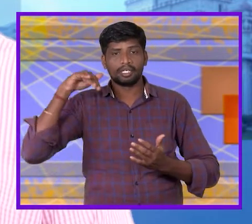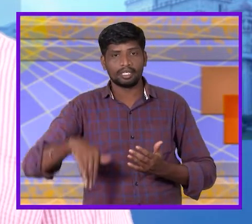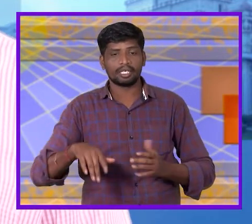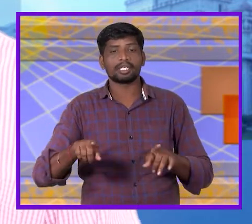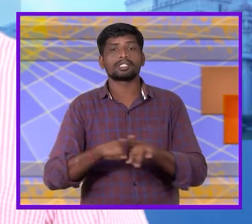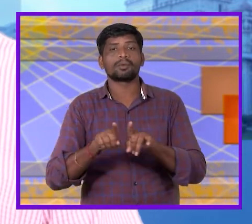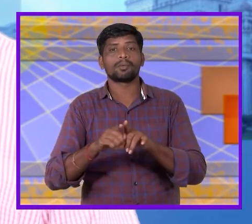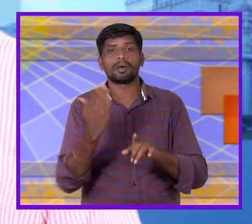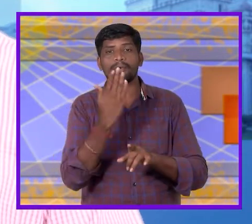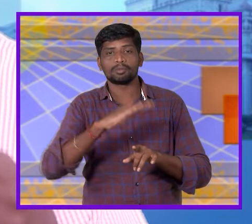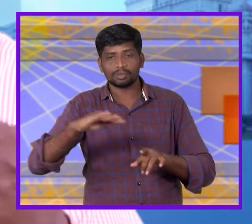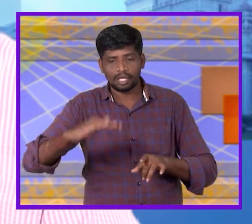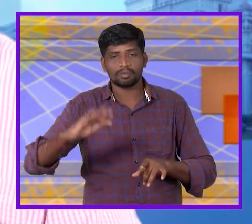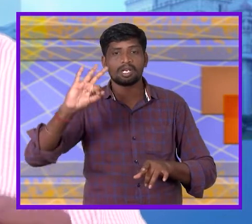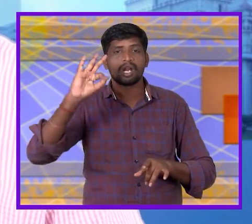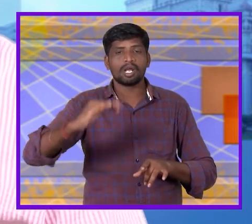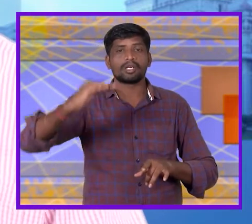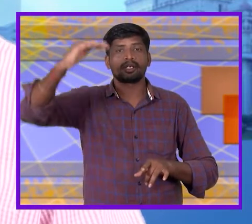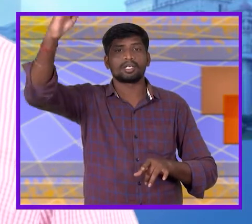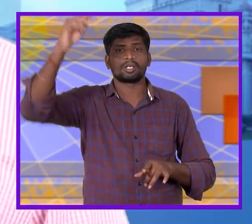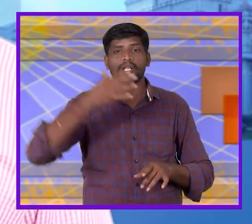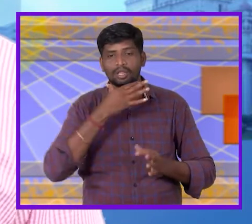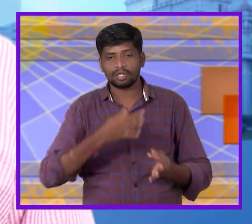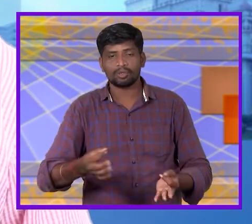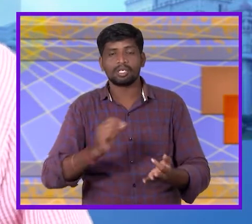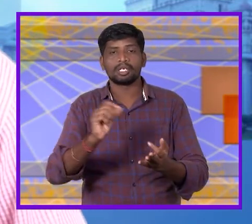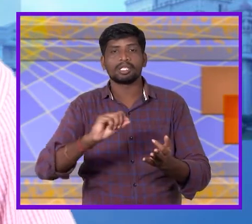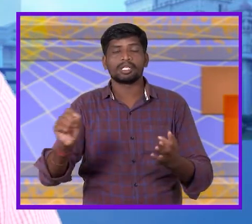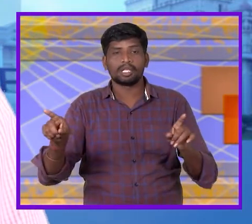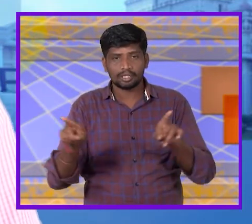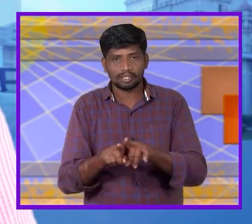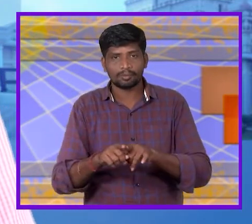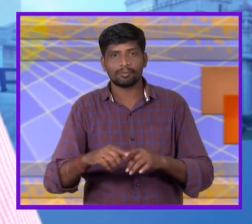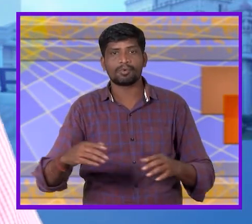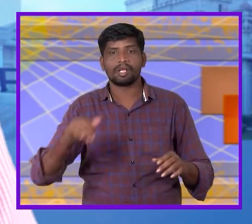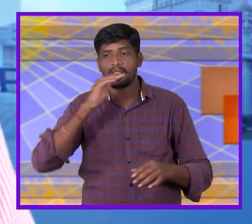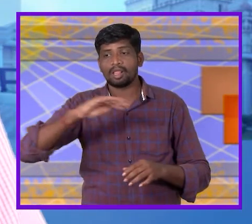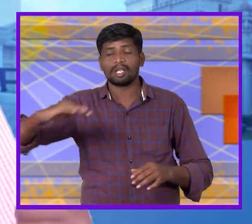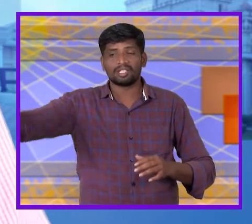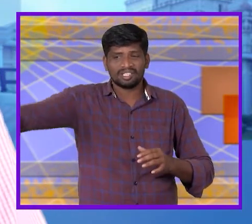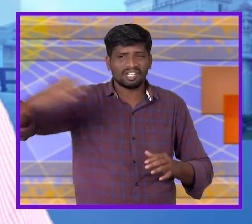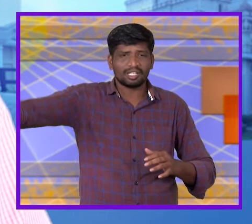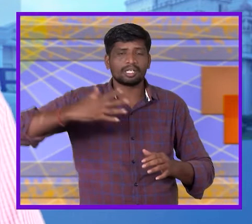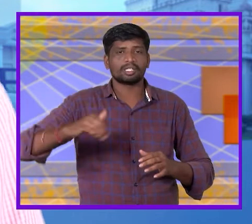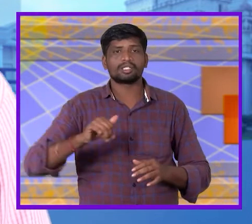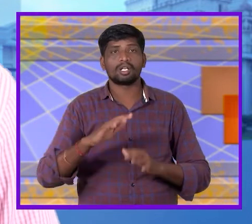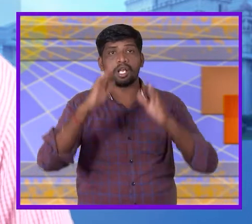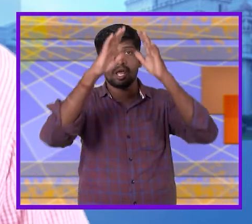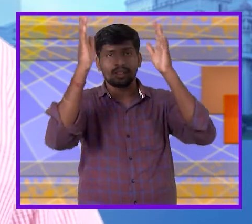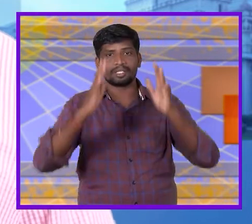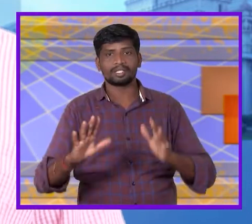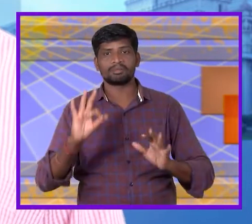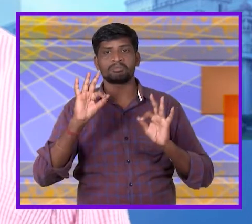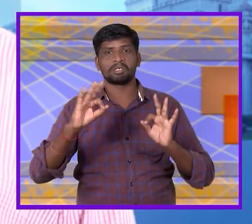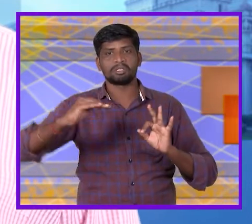தக என்று திருக்குறள் எழுதிய திருவள்ளுவர் ஆழிப்பேரலையையும் தாக்கு பிடித்து நின்றார்